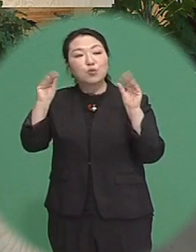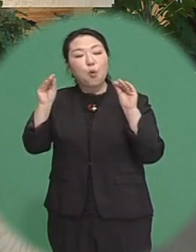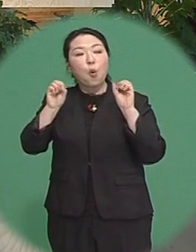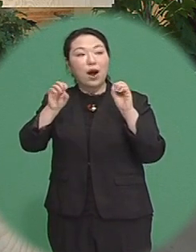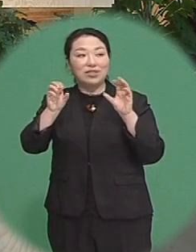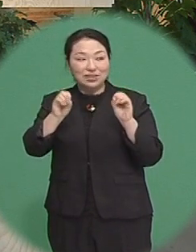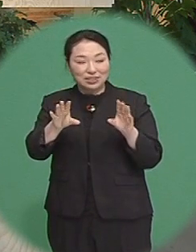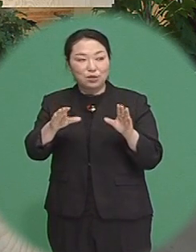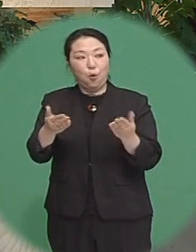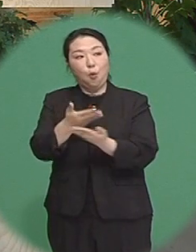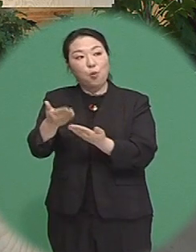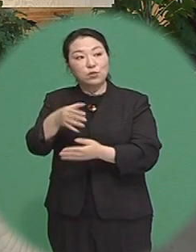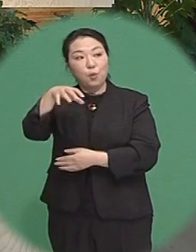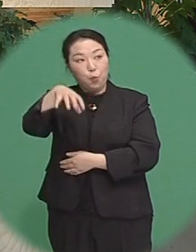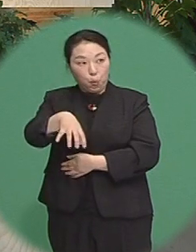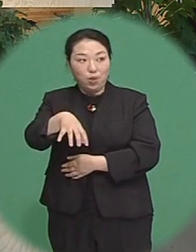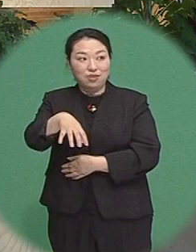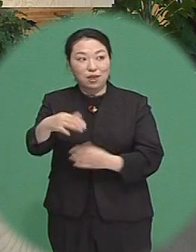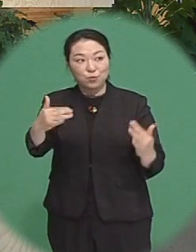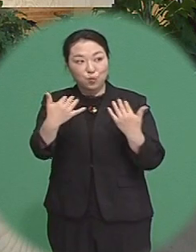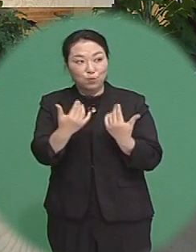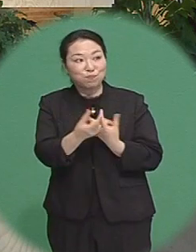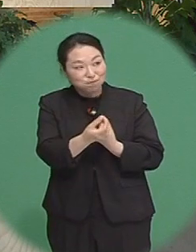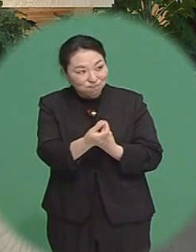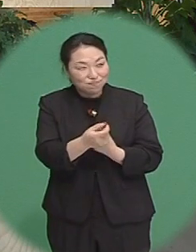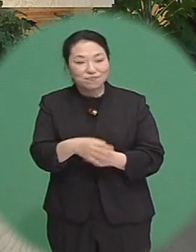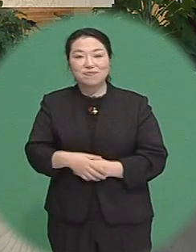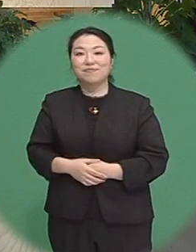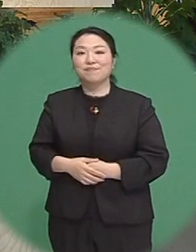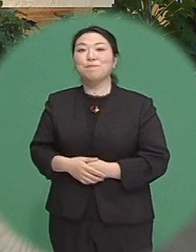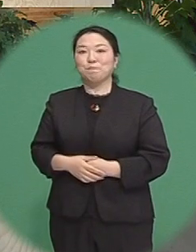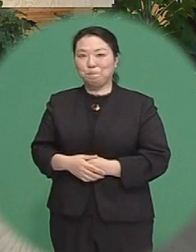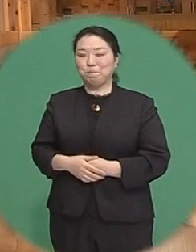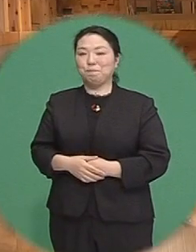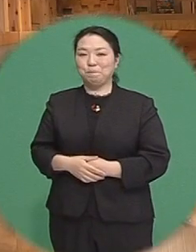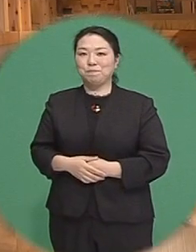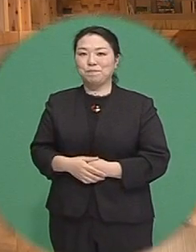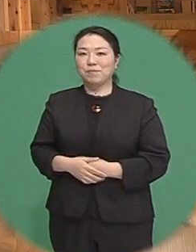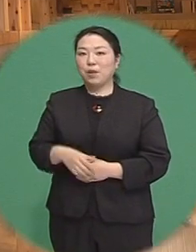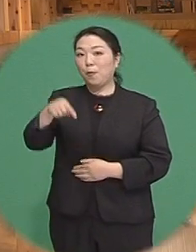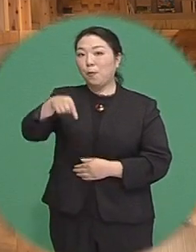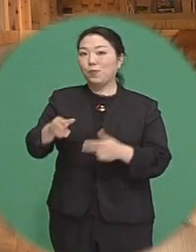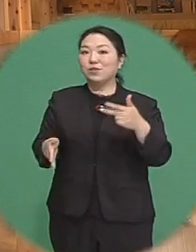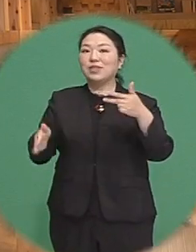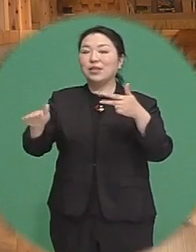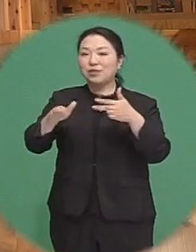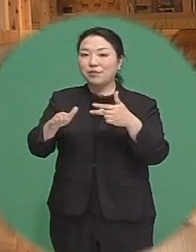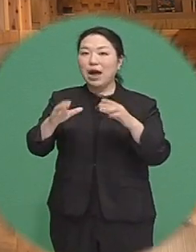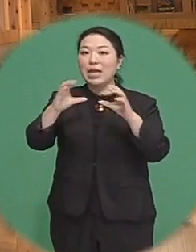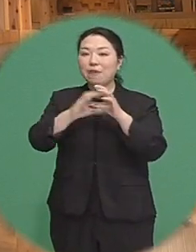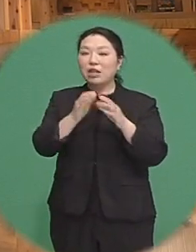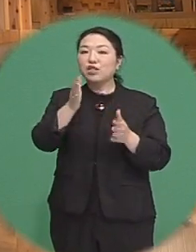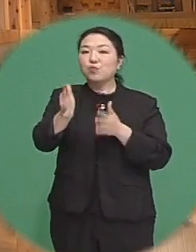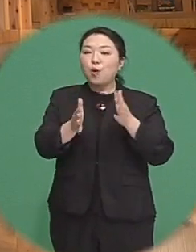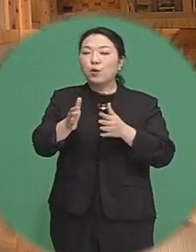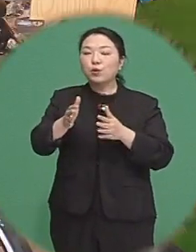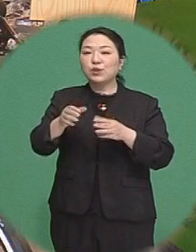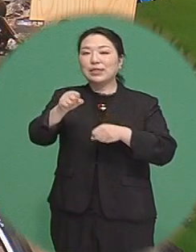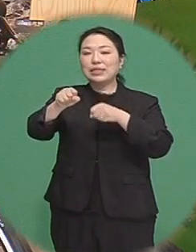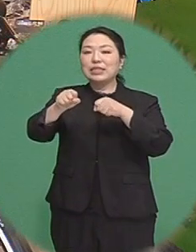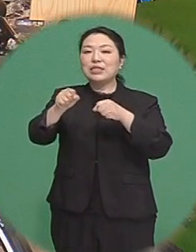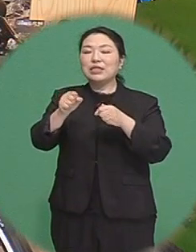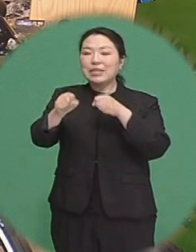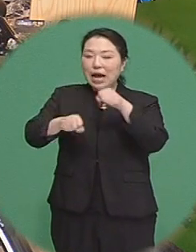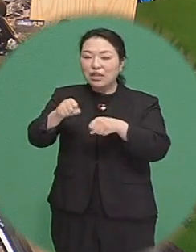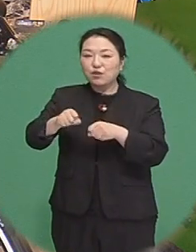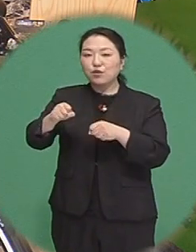や交流の拠点として注目されていますねはいこちらの施設はいわきスポーツサイクルツーリズム推進